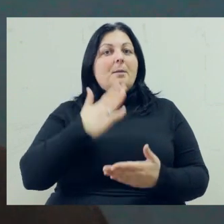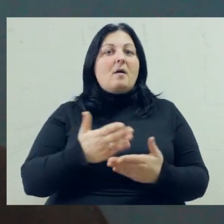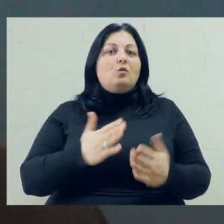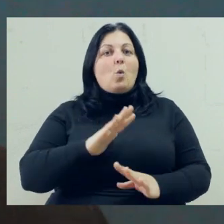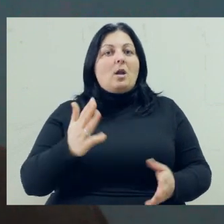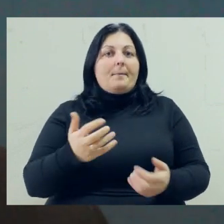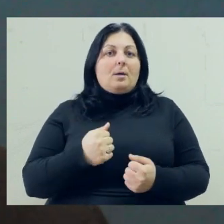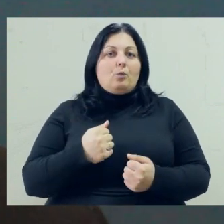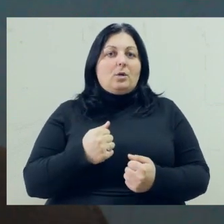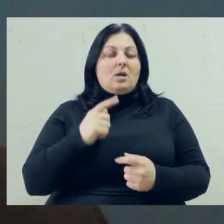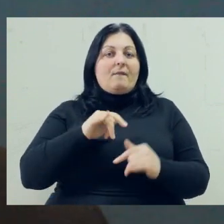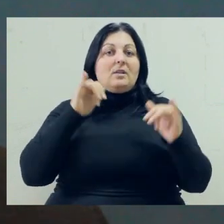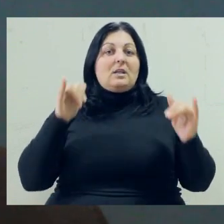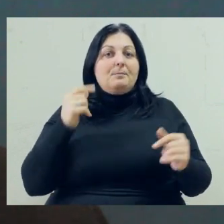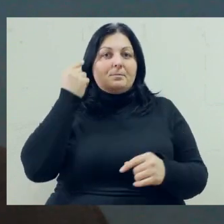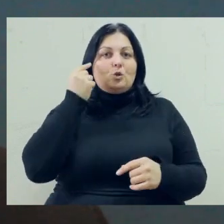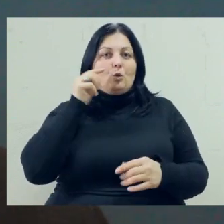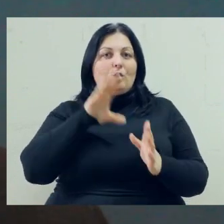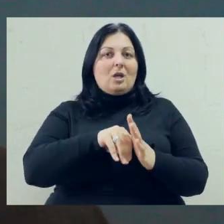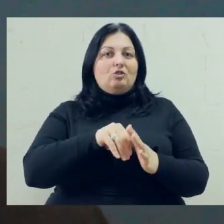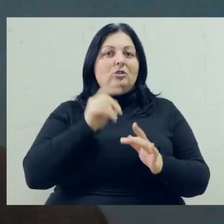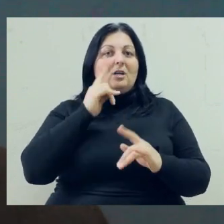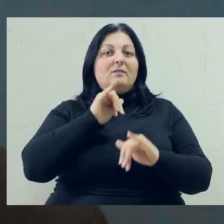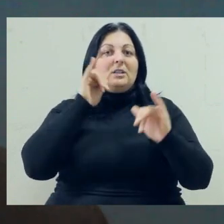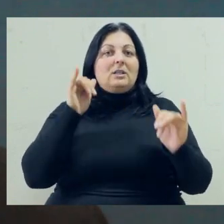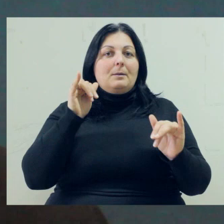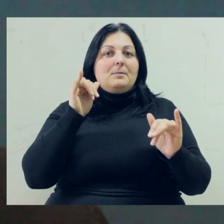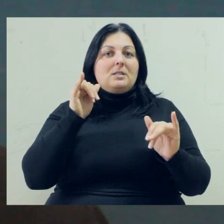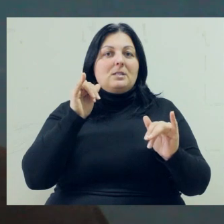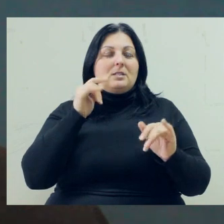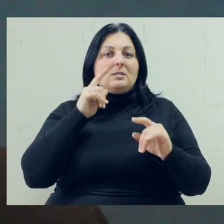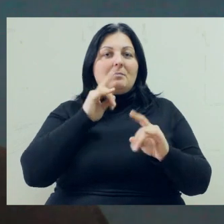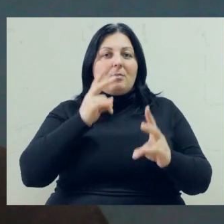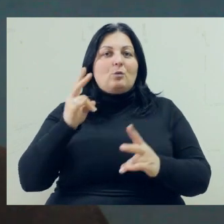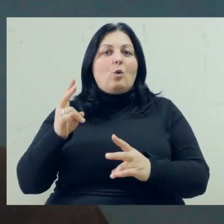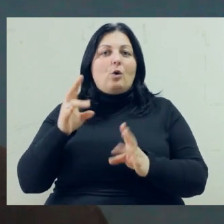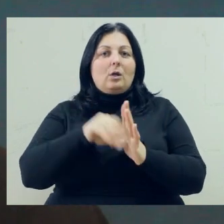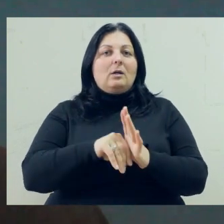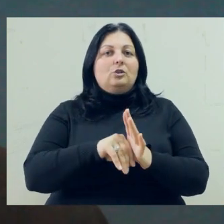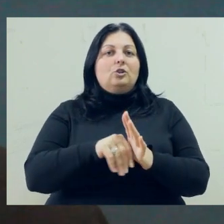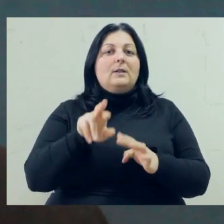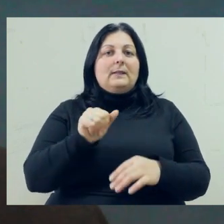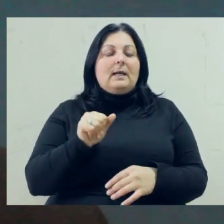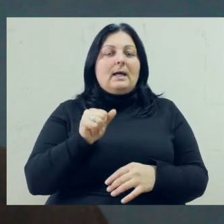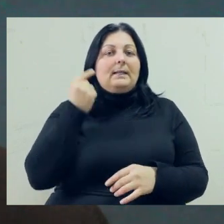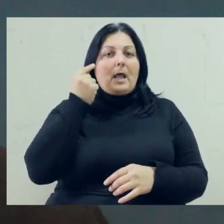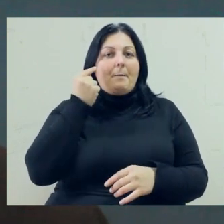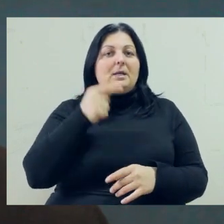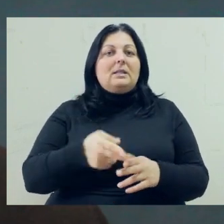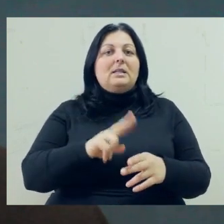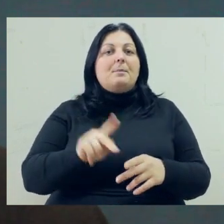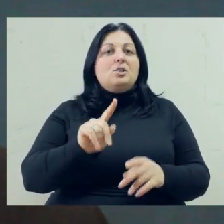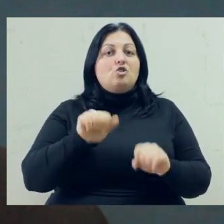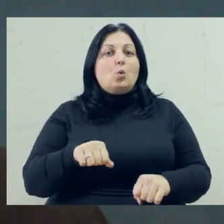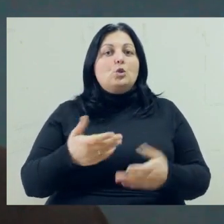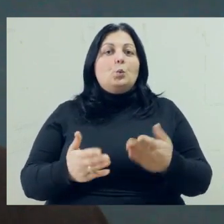Sakmarisi ganatleba aqs tu ara miqebuli, ganvitarebis psikhologiashi, ganvitarebis patologiashi. Da, da,